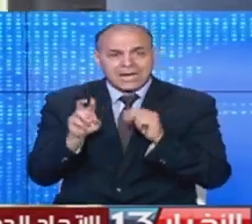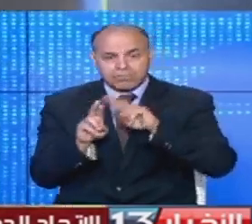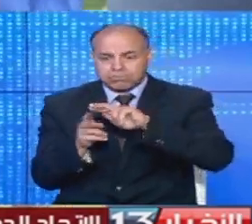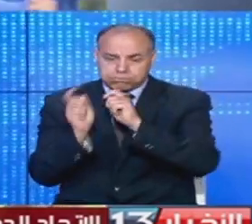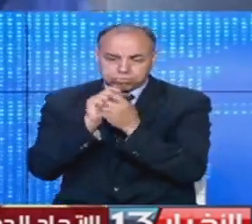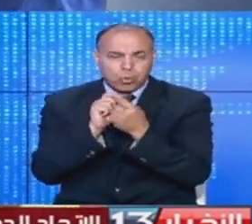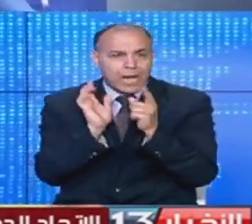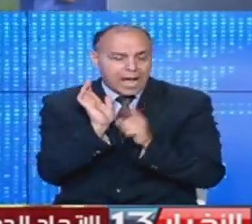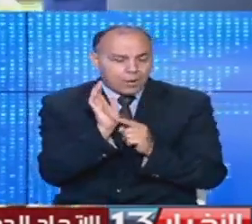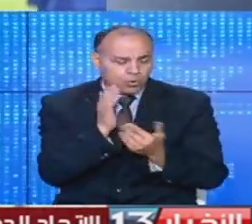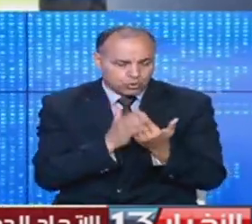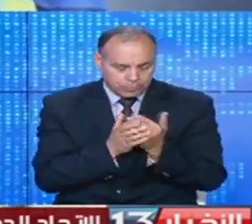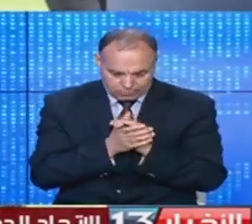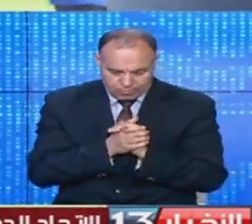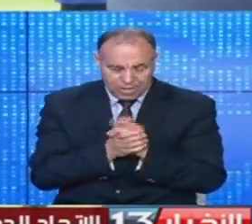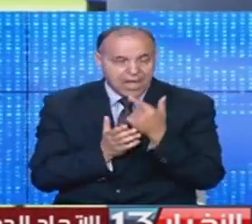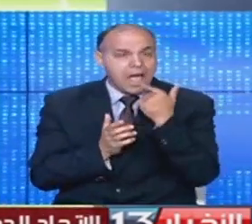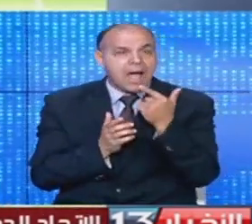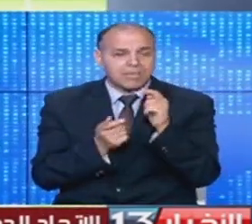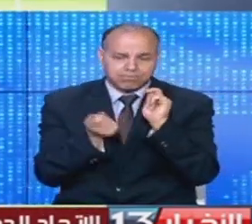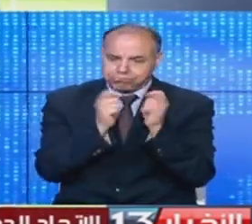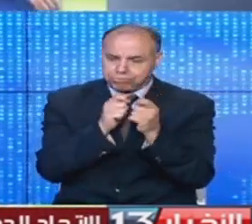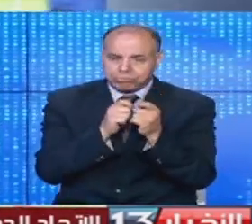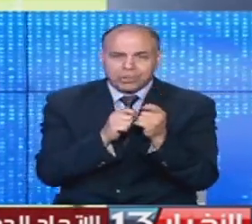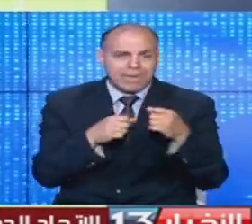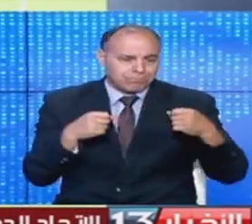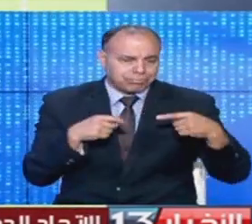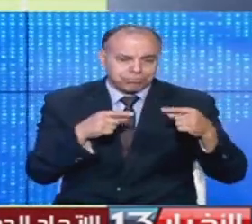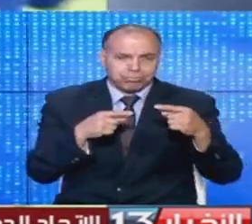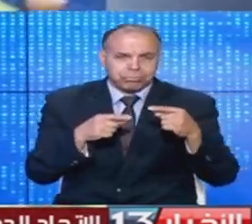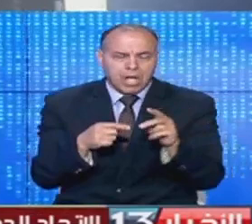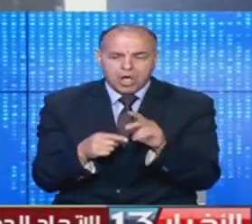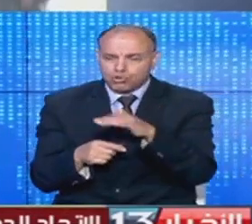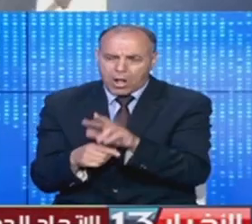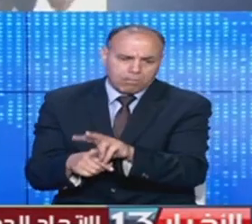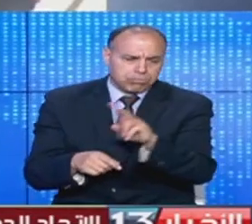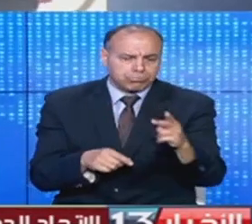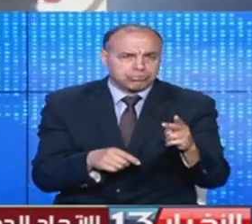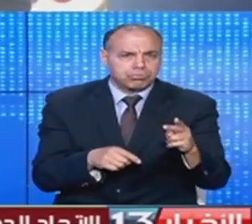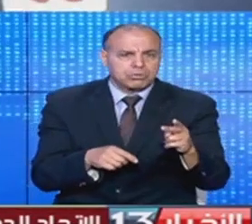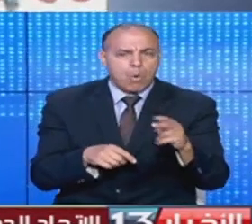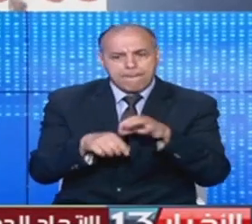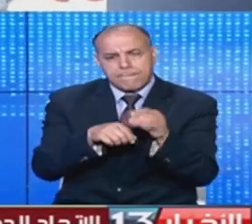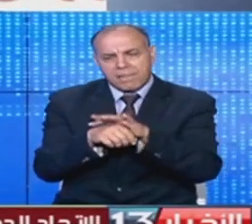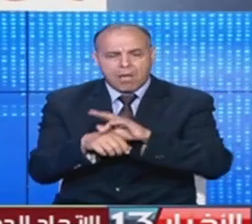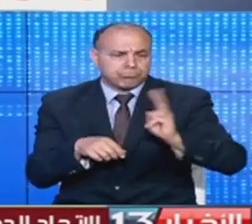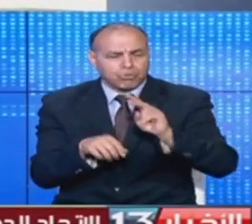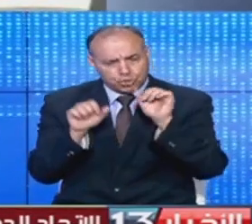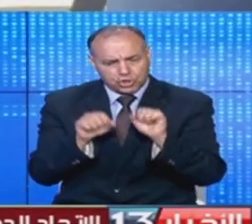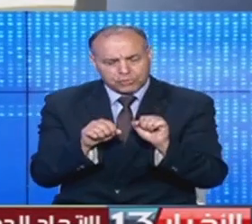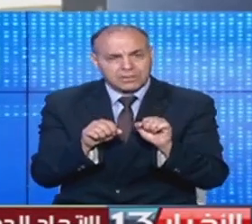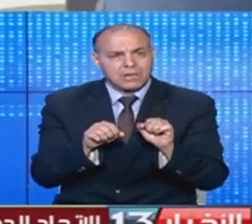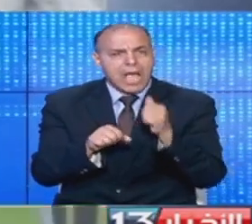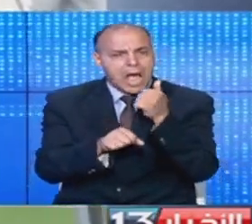مجموعة من القوانين منها ما يخص التغييرات أثناء المباريات وانتقالات اللاعبين بسبب تفشي وباء كورونا